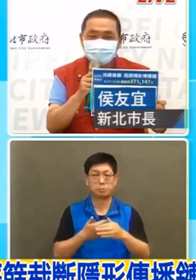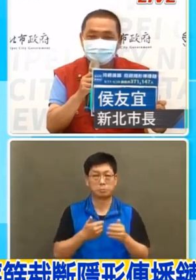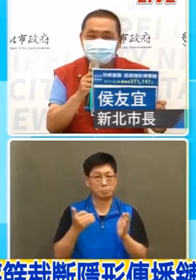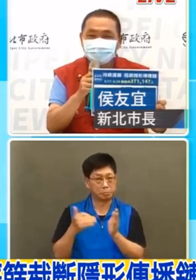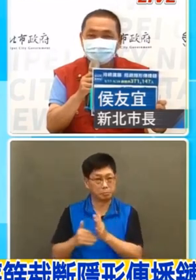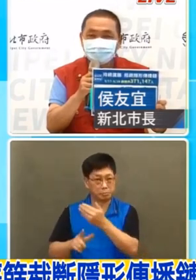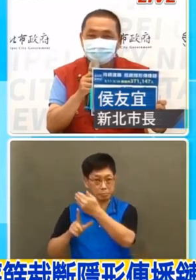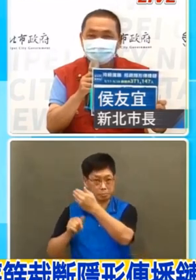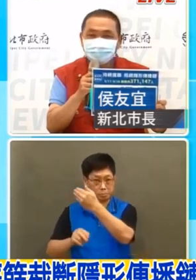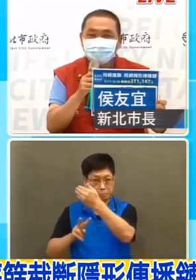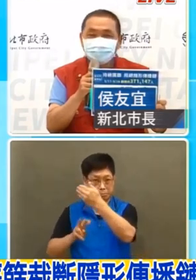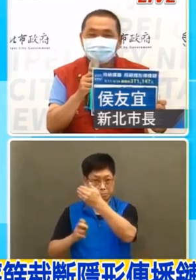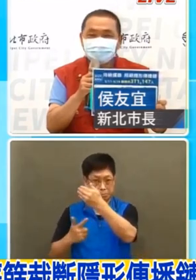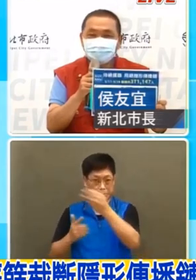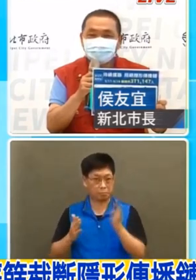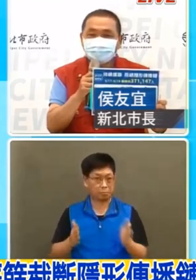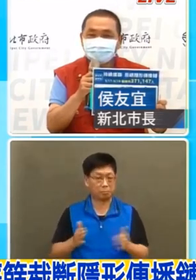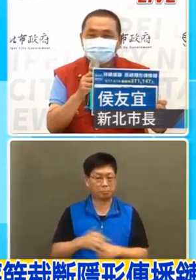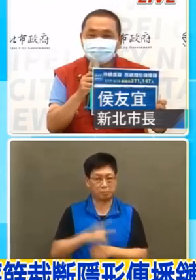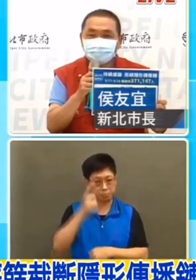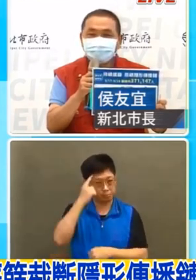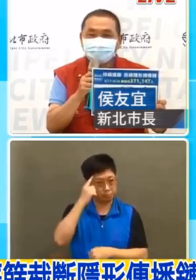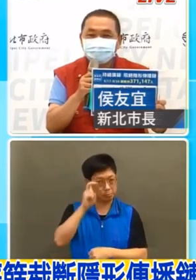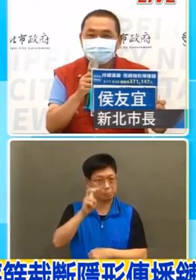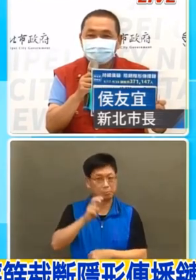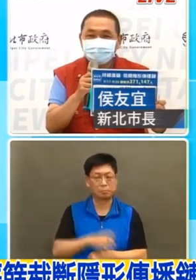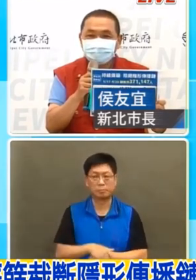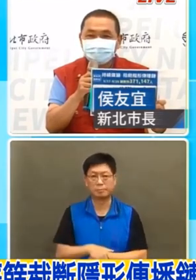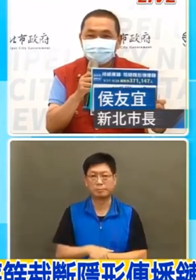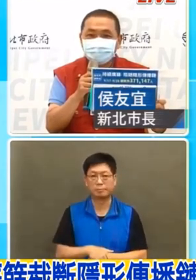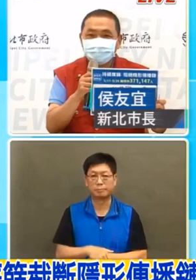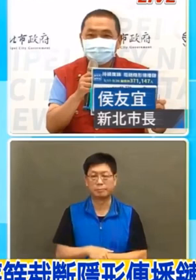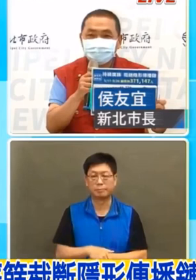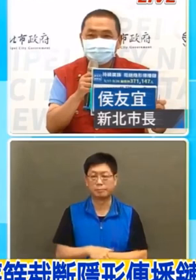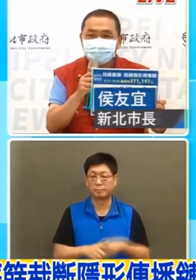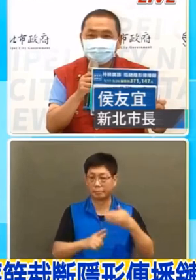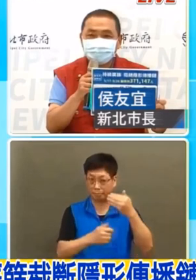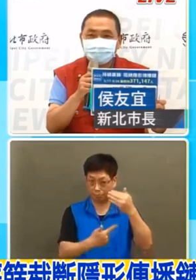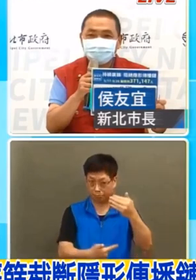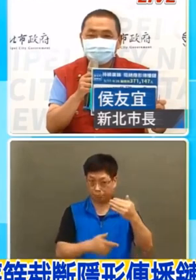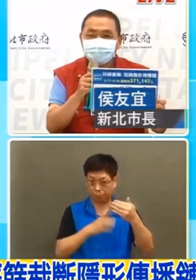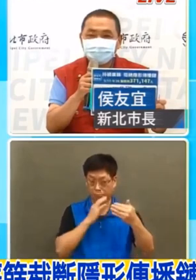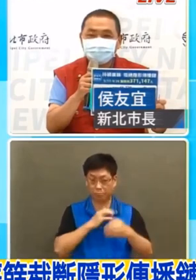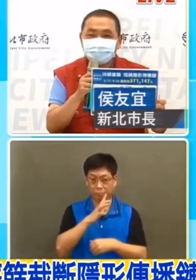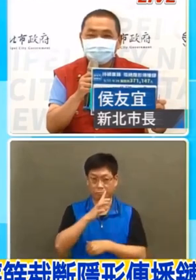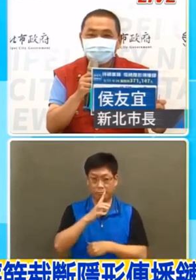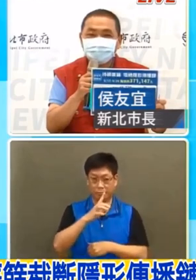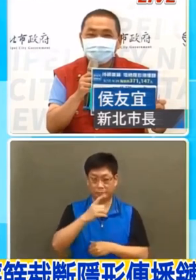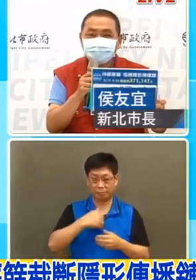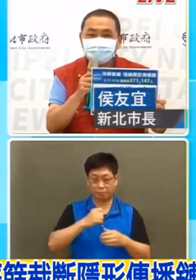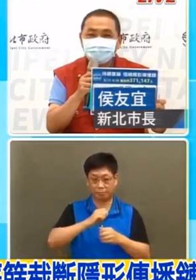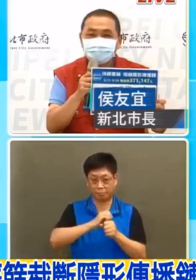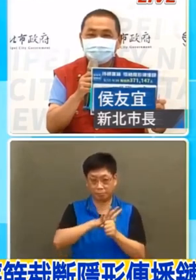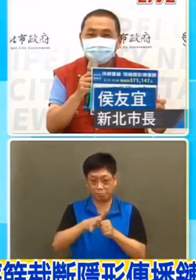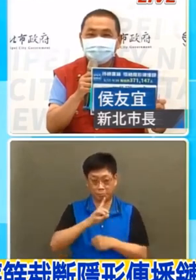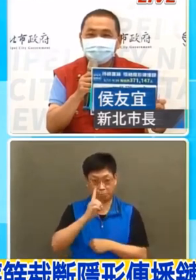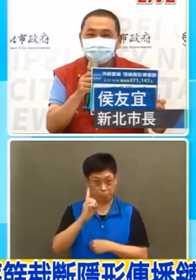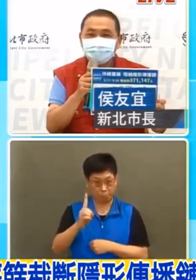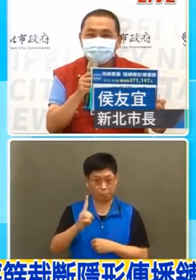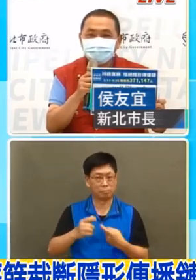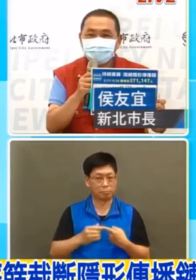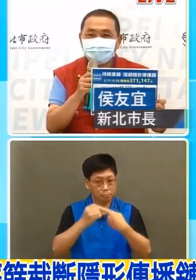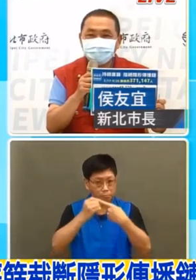到9月26号这20天，9月6号是德尔塔病毒第一次验